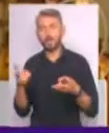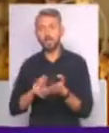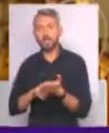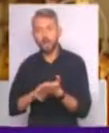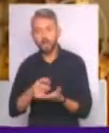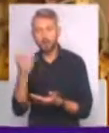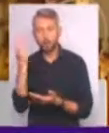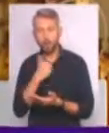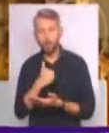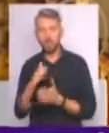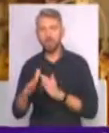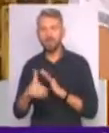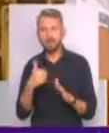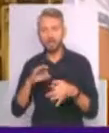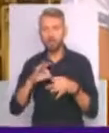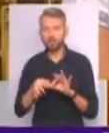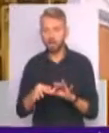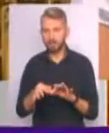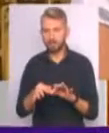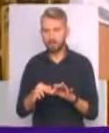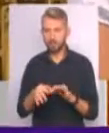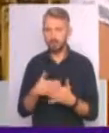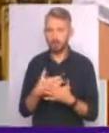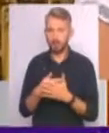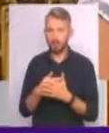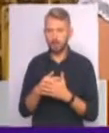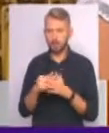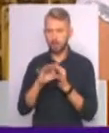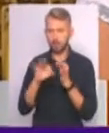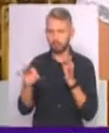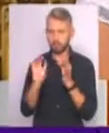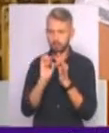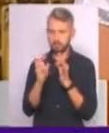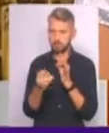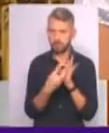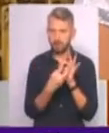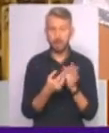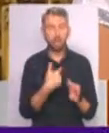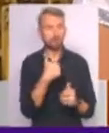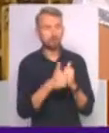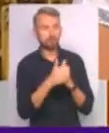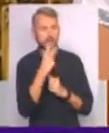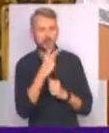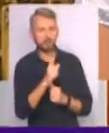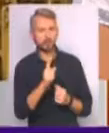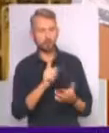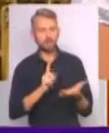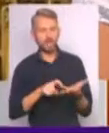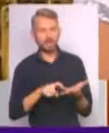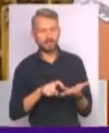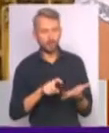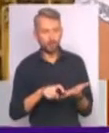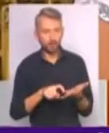коли викликає ускладнення, скажімо, ці бляшки. Да. Атероз... І ми дуже часто бачимо, що в аналізі крові